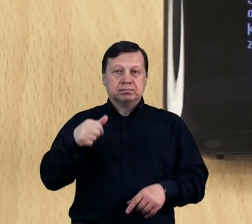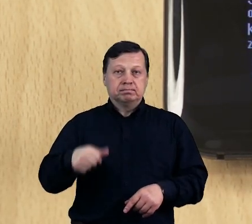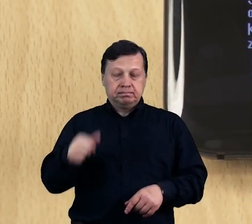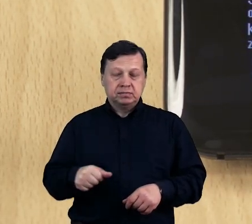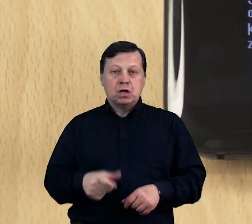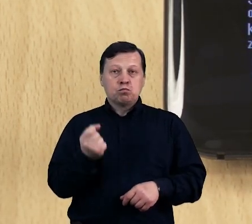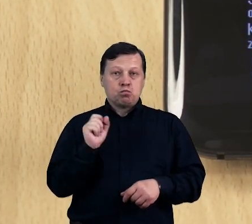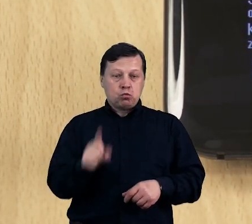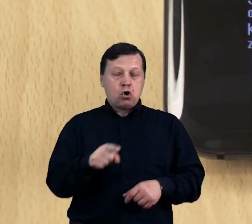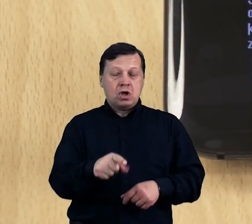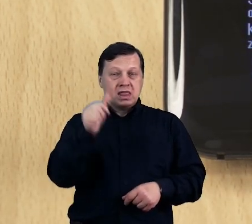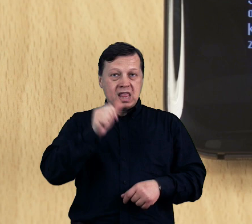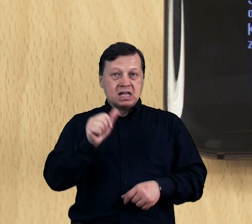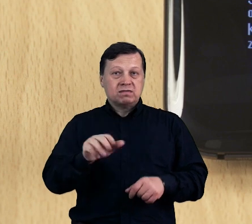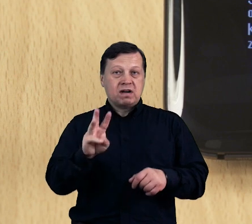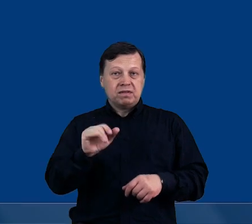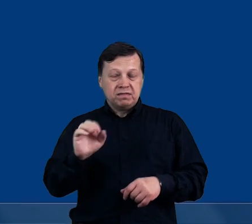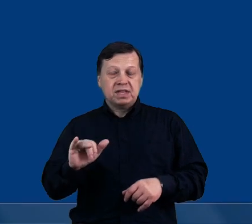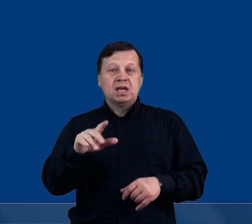się nazwa Twojej sieci Wi-Fi i hasło.